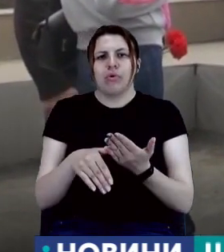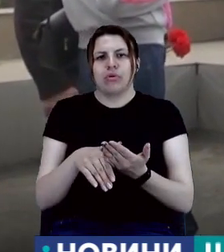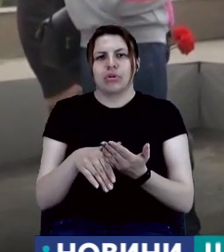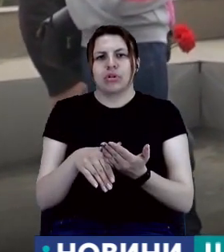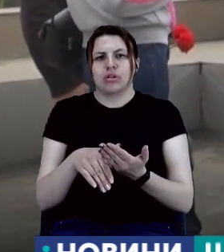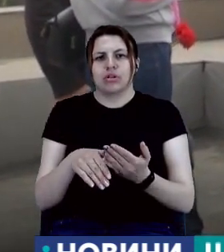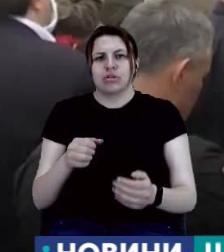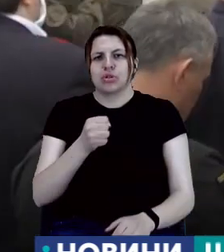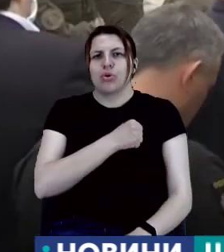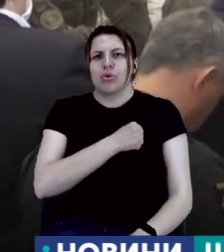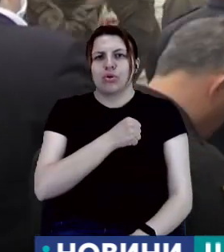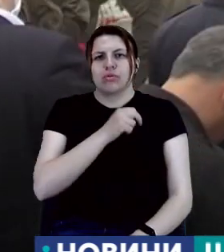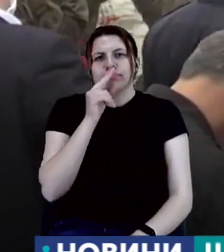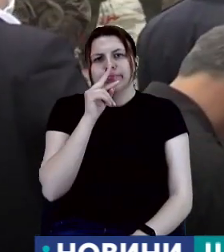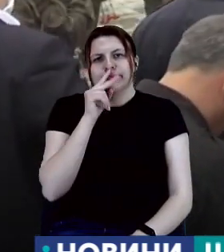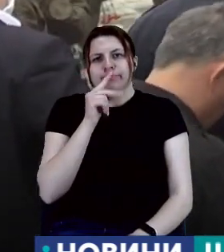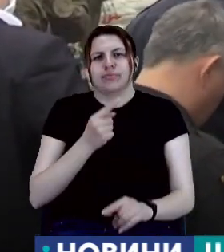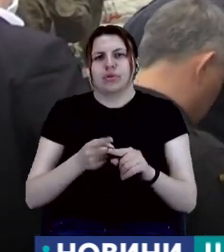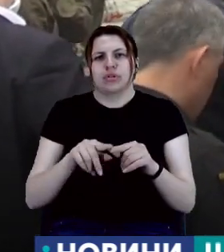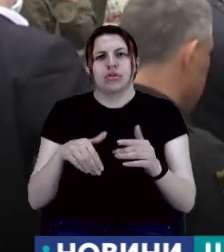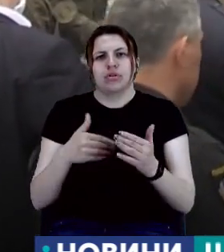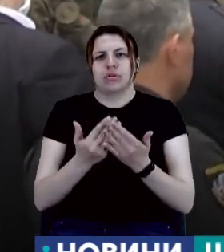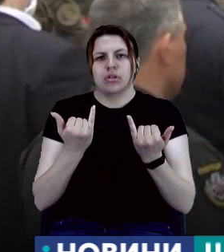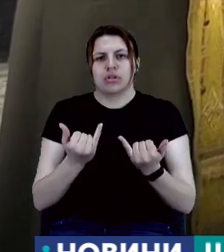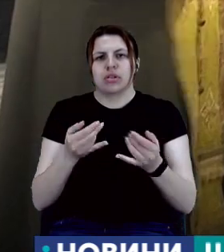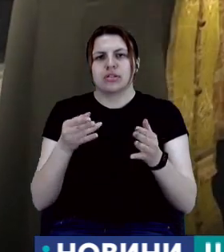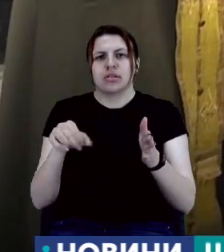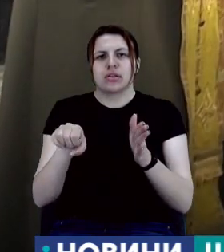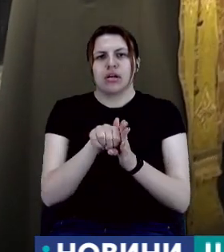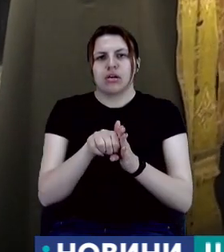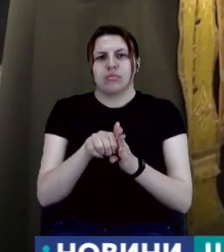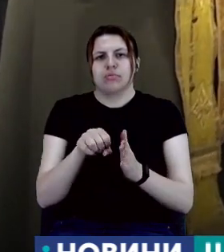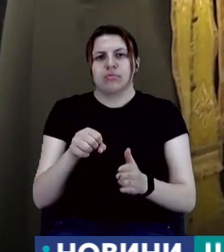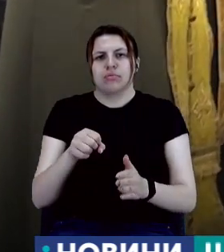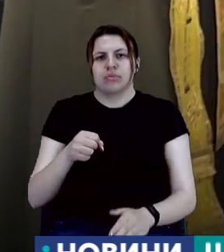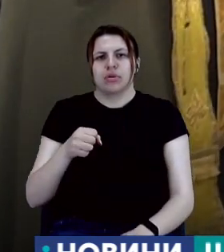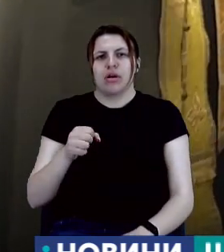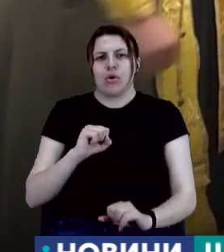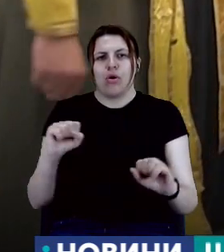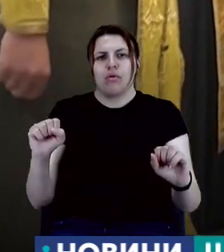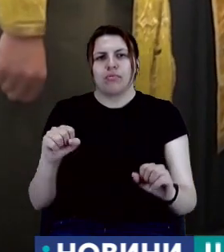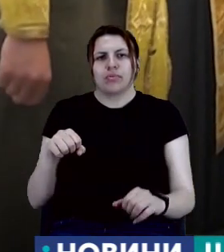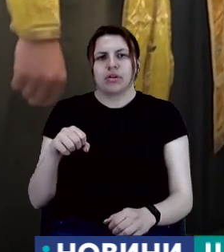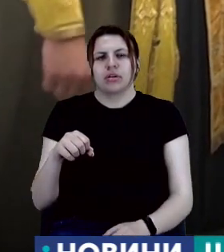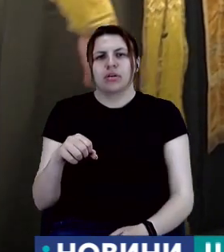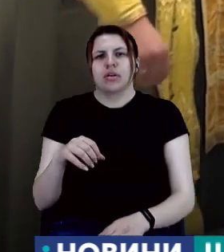Шкодуємо про це донині. За загиблими героями військові капелани провели молебень.